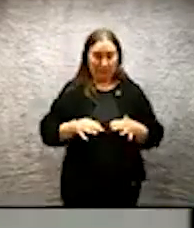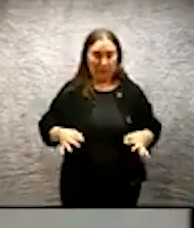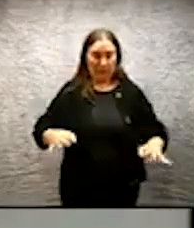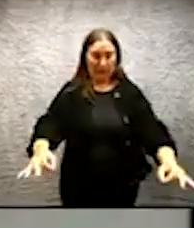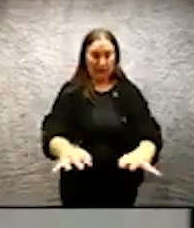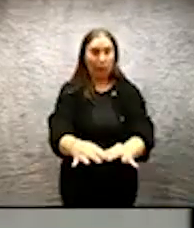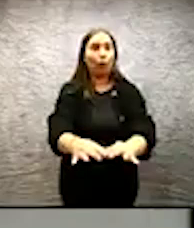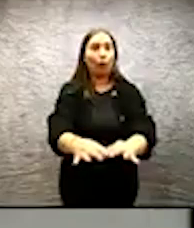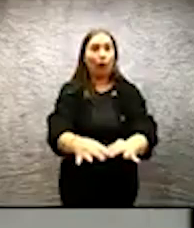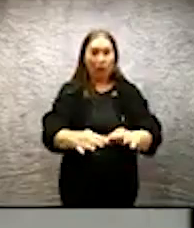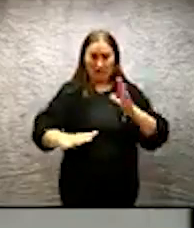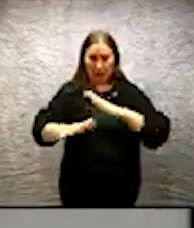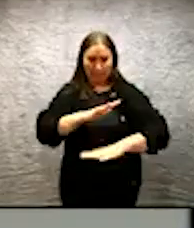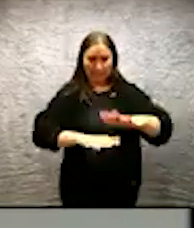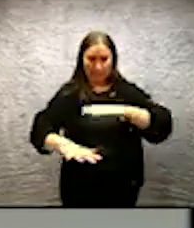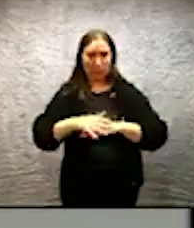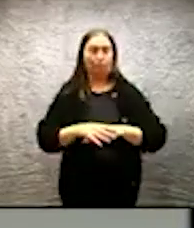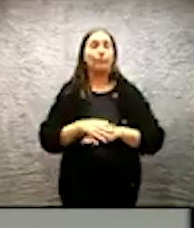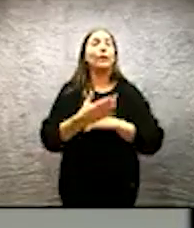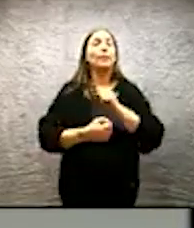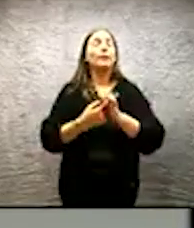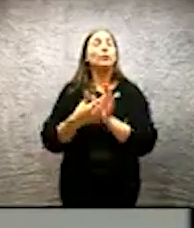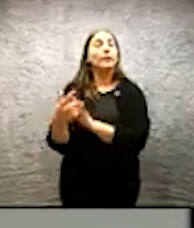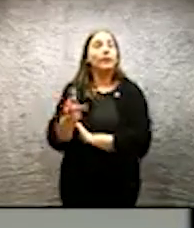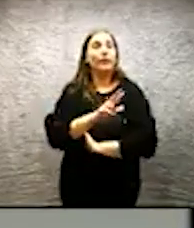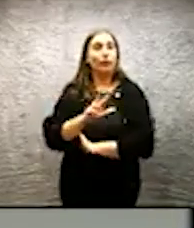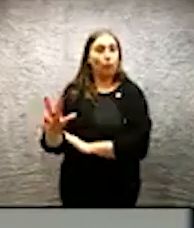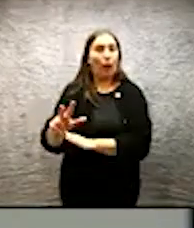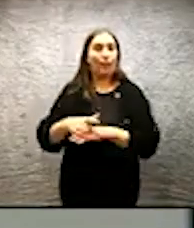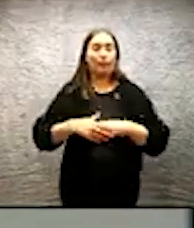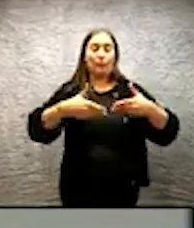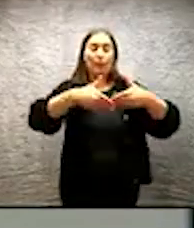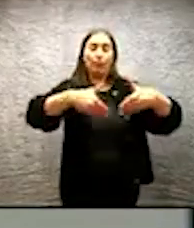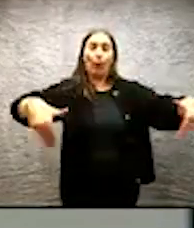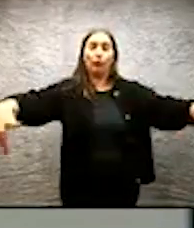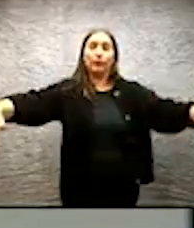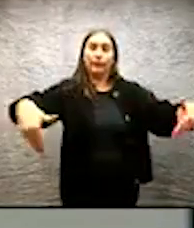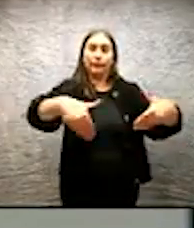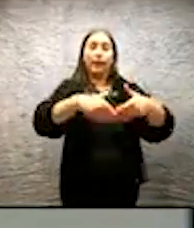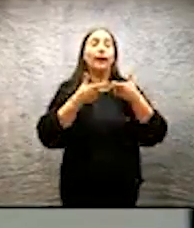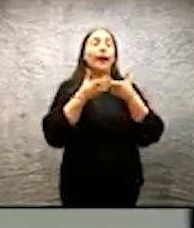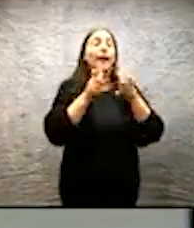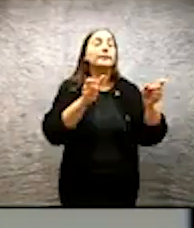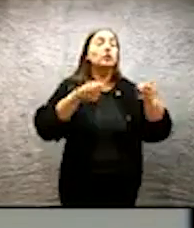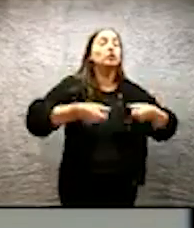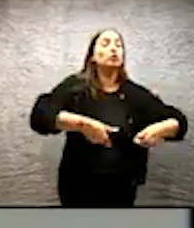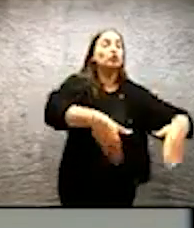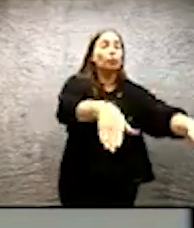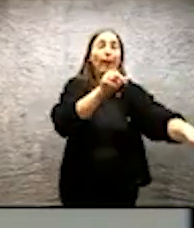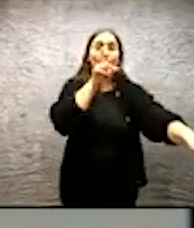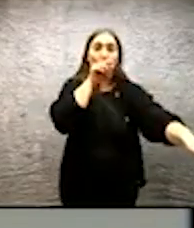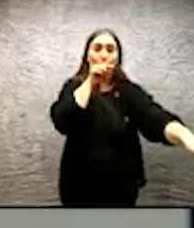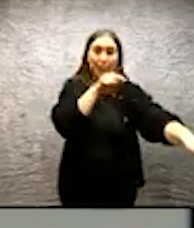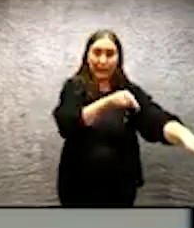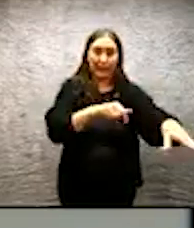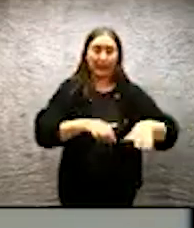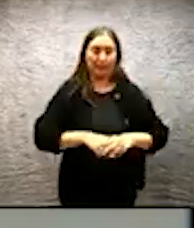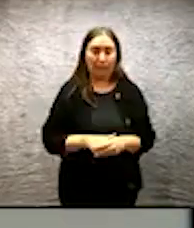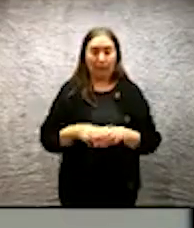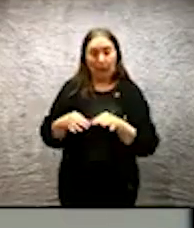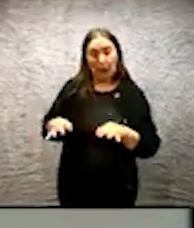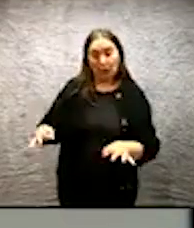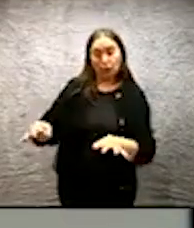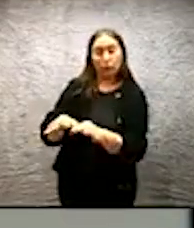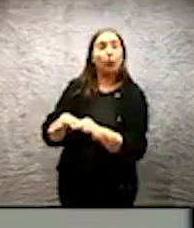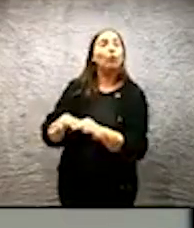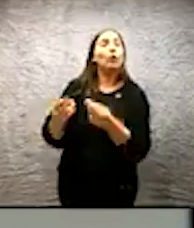l'année 2023 a vu l'implantation d'un portique d'accès au chemin des Perdrix, l'agrandissement de la zone publique